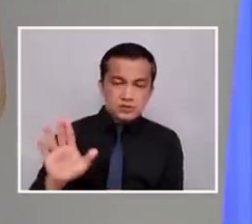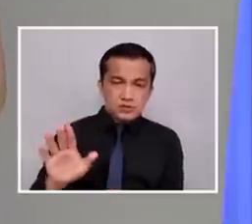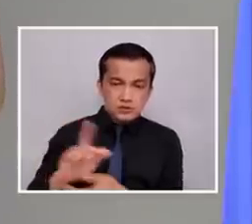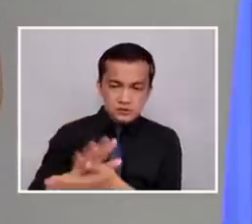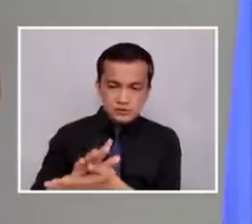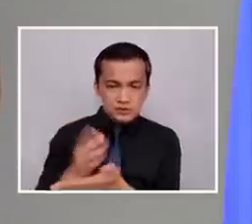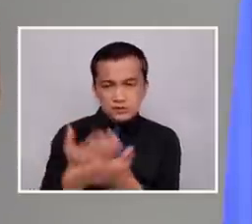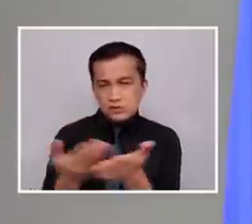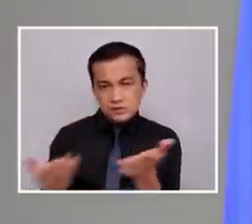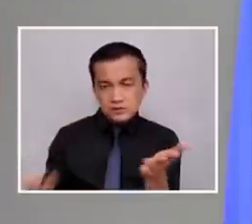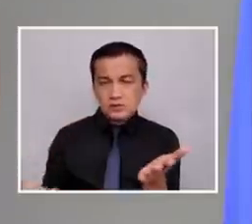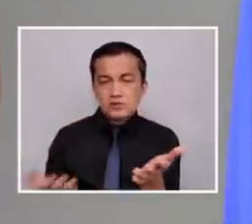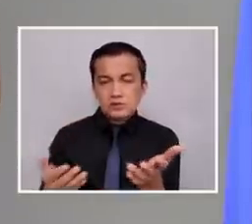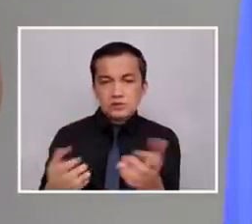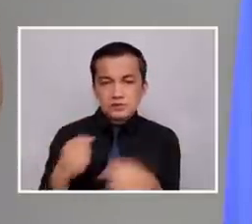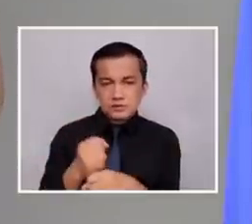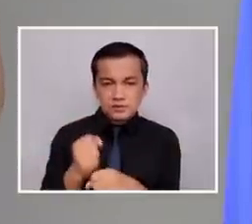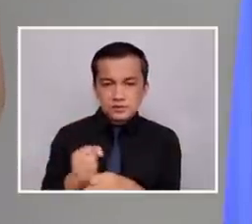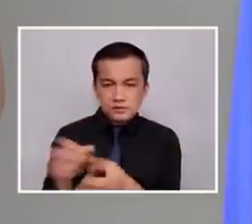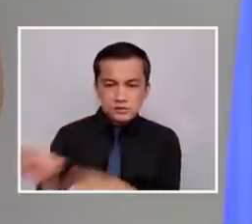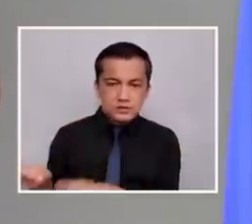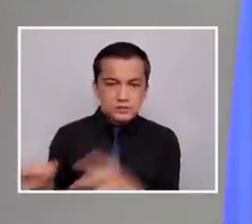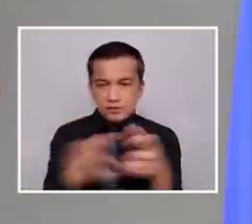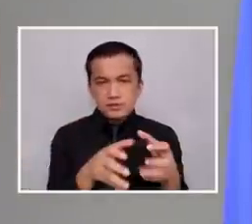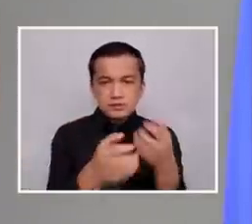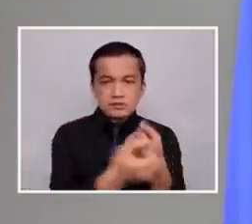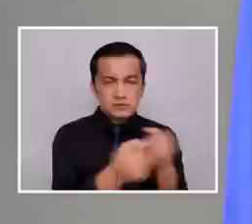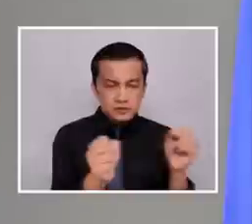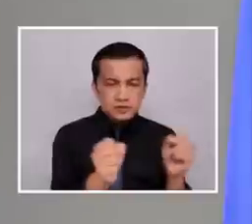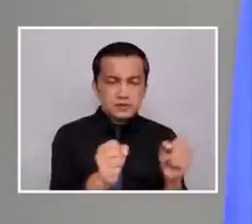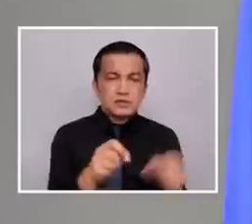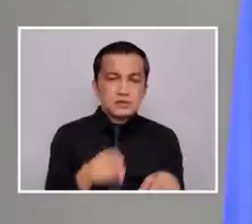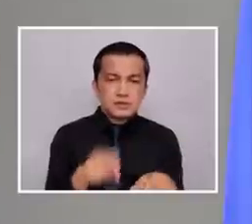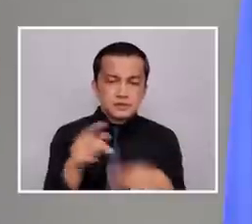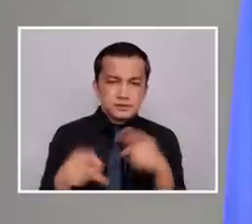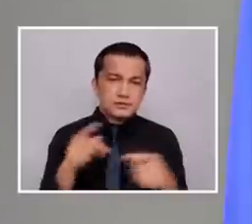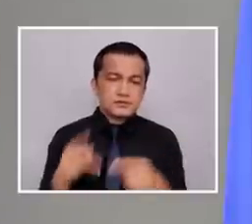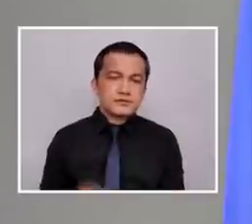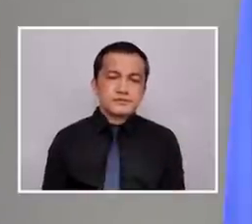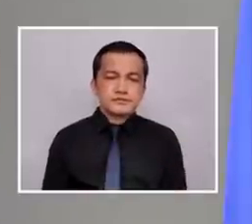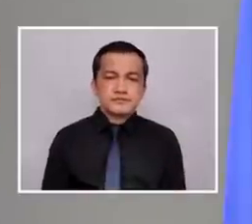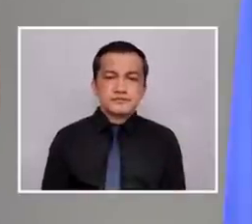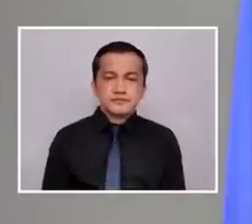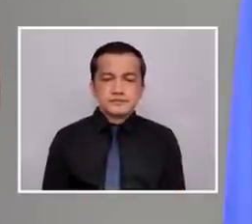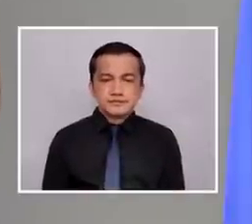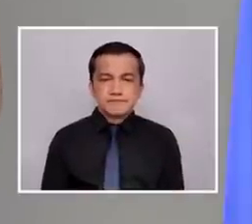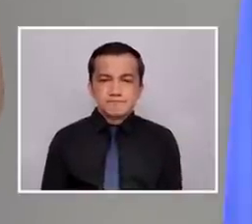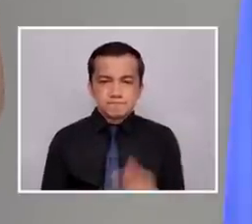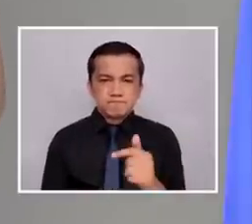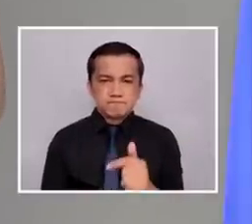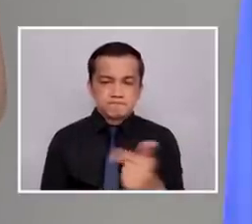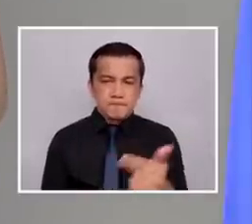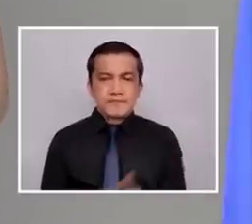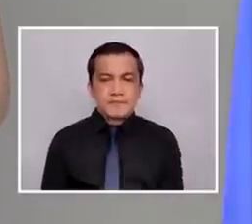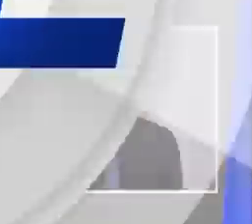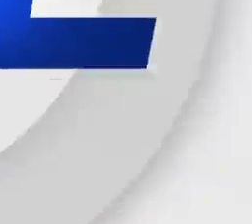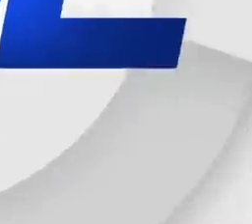facility para gawing evacuation center ng mga nasunugan. Nagpapatrol, Nico